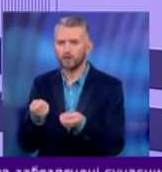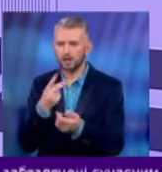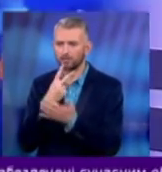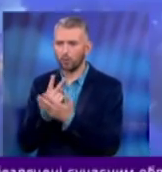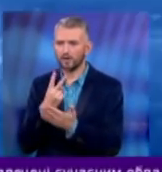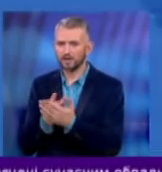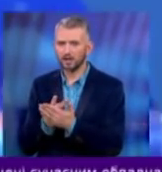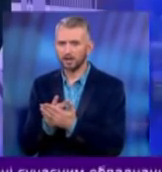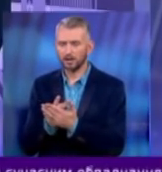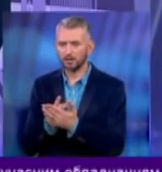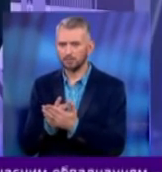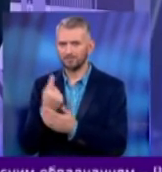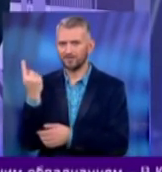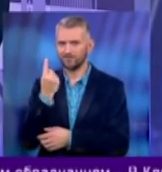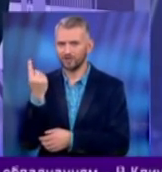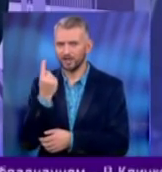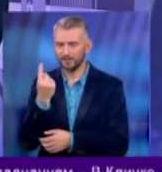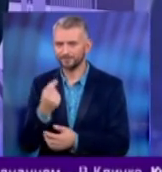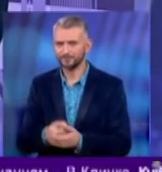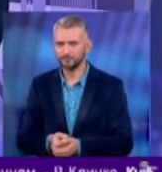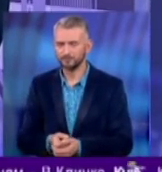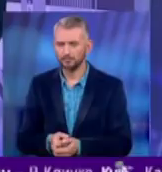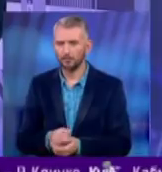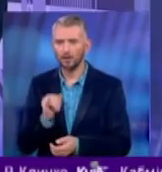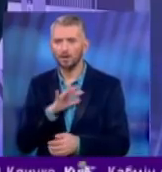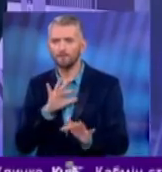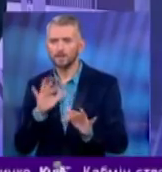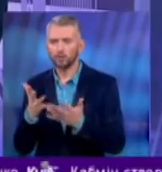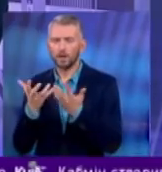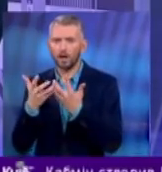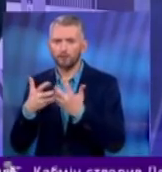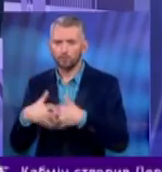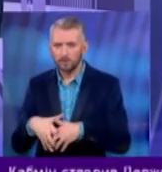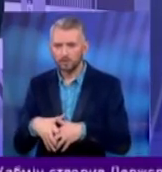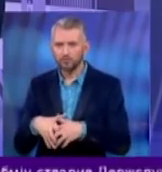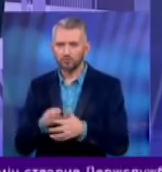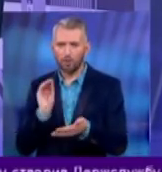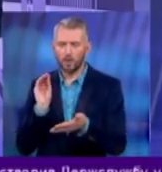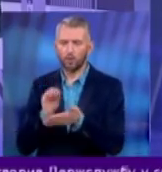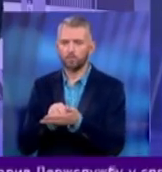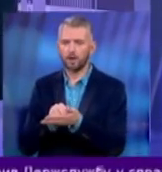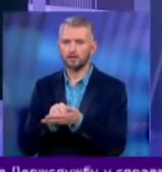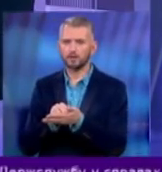показники засобів обліку, так, і відбулося автоматичне нарахування,